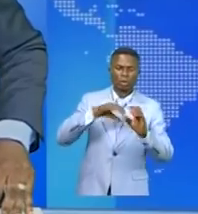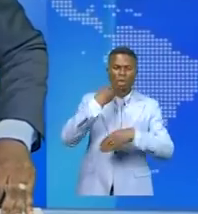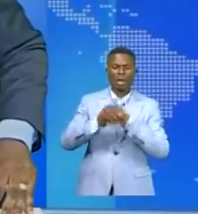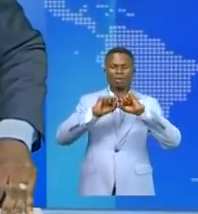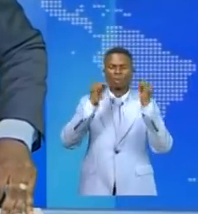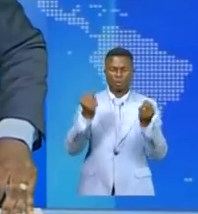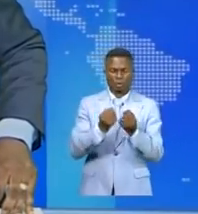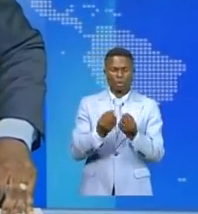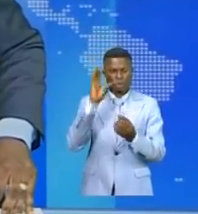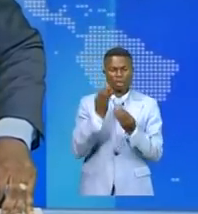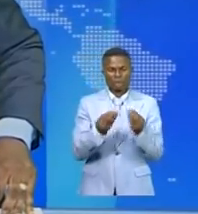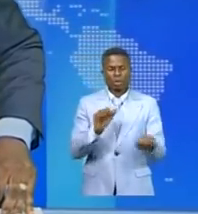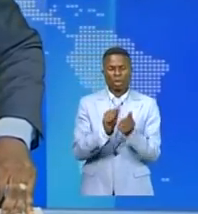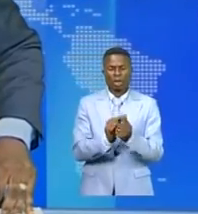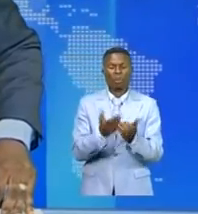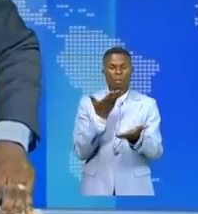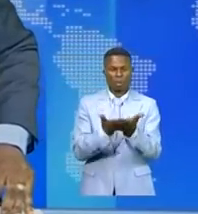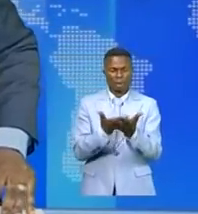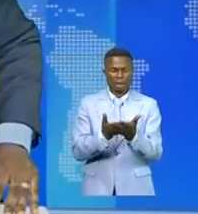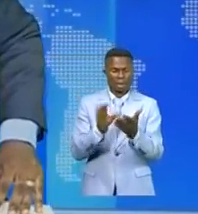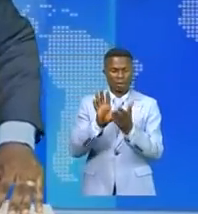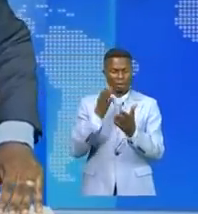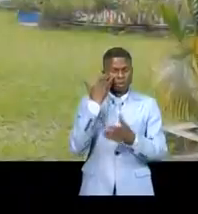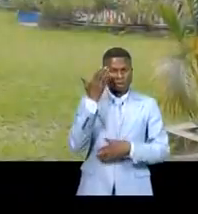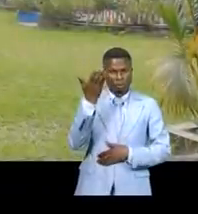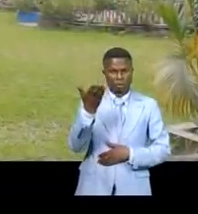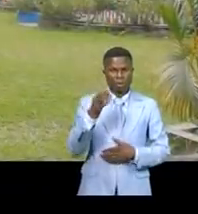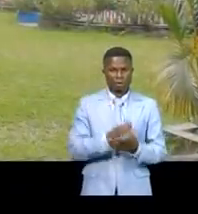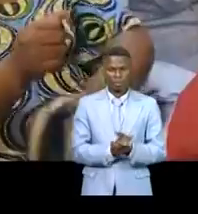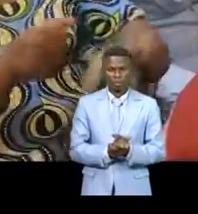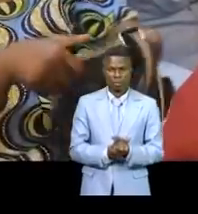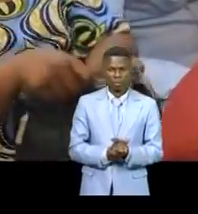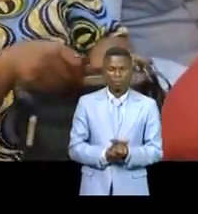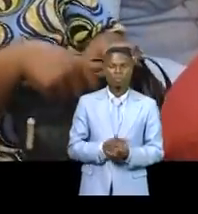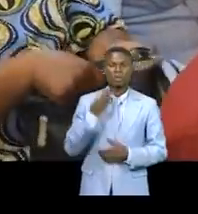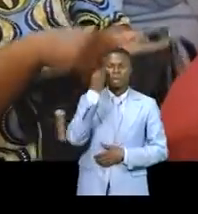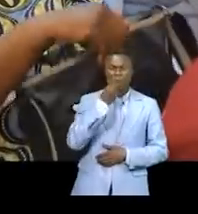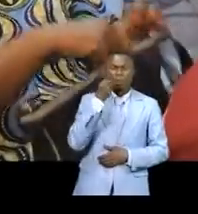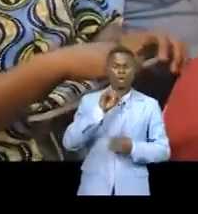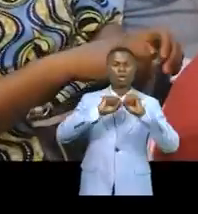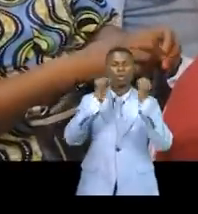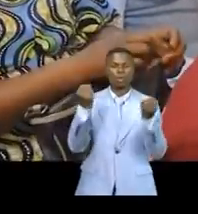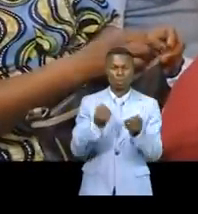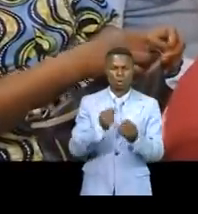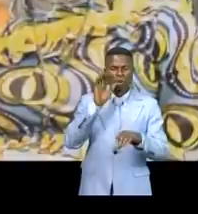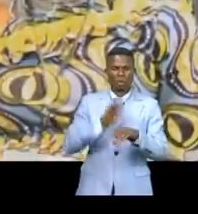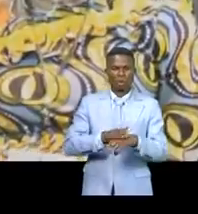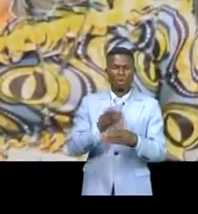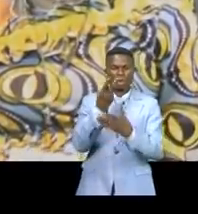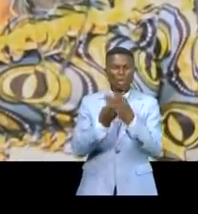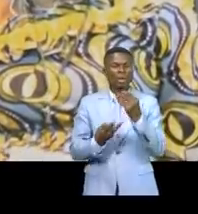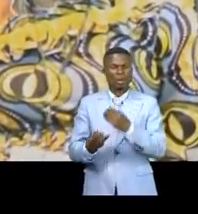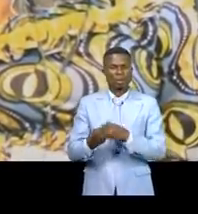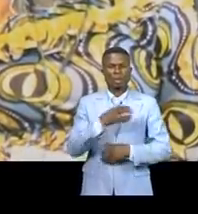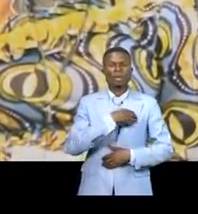ce genre de dossiers délicats. Séverine Pascal Katanda nous en dit un peu plus. Face à des dislocations et problèmes sociaux qui sévissent dans le couple,